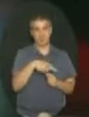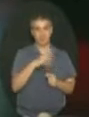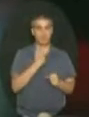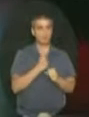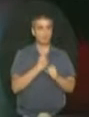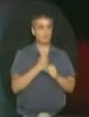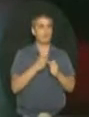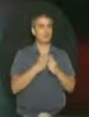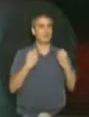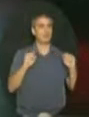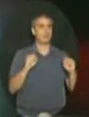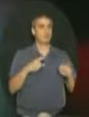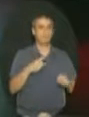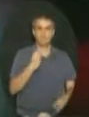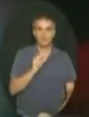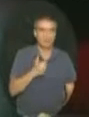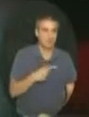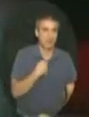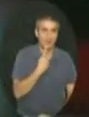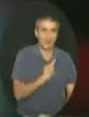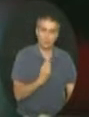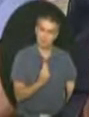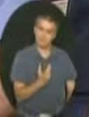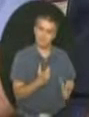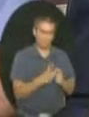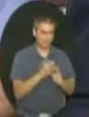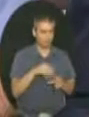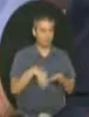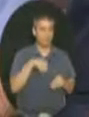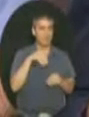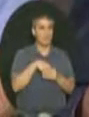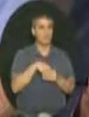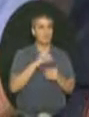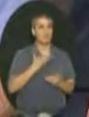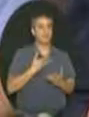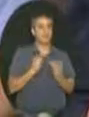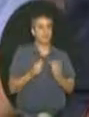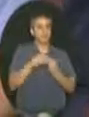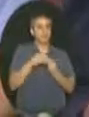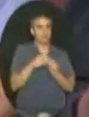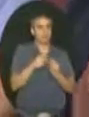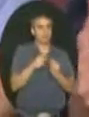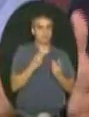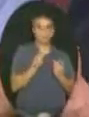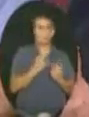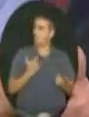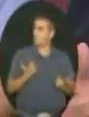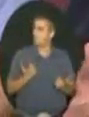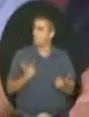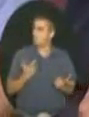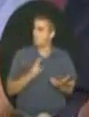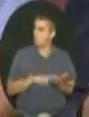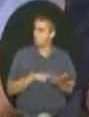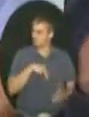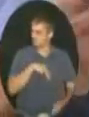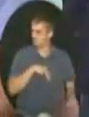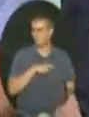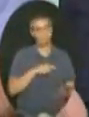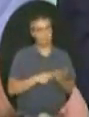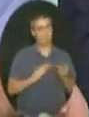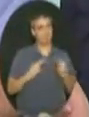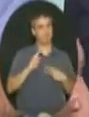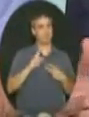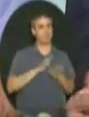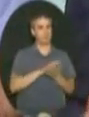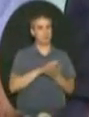שהן מפלגות דמוקרטיות. היו כמה ניסיון, הדבר ראשון בהתחלה אמרו, רגע, מפלגות שיש להן פריימרי צריכות לקבל תוספת מסוימת. למה מגיע להן פרס? כי יש להן